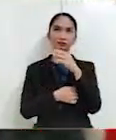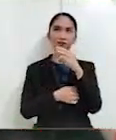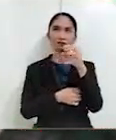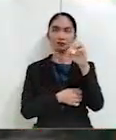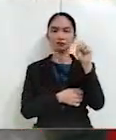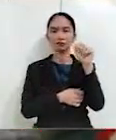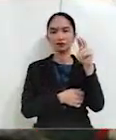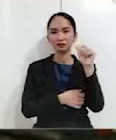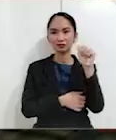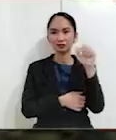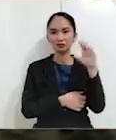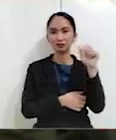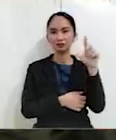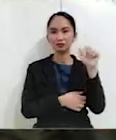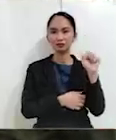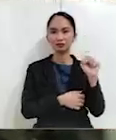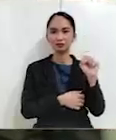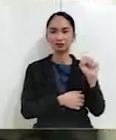mag-picture.